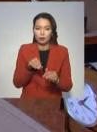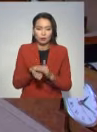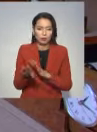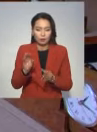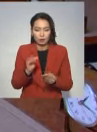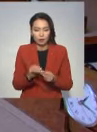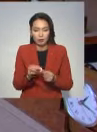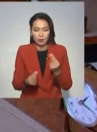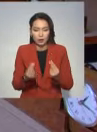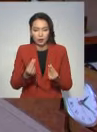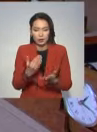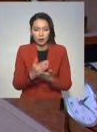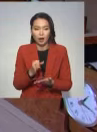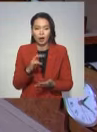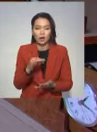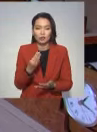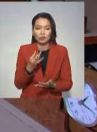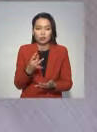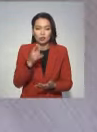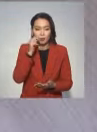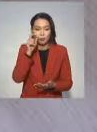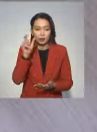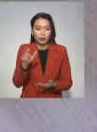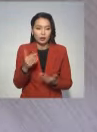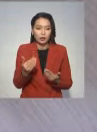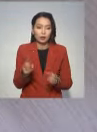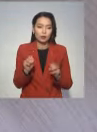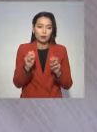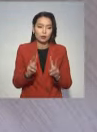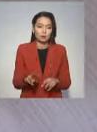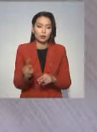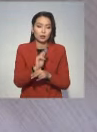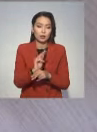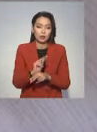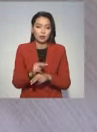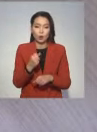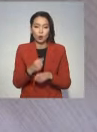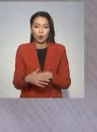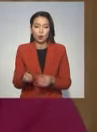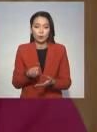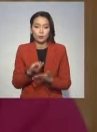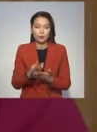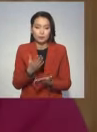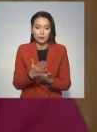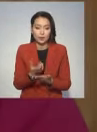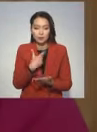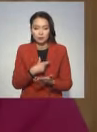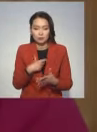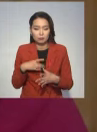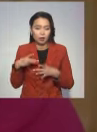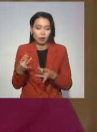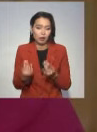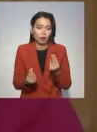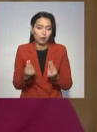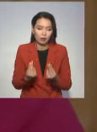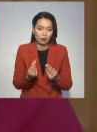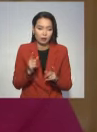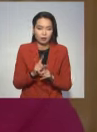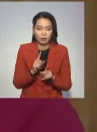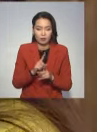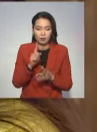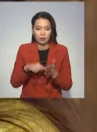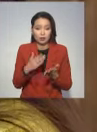Ал өзін Әлішер деп таныстырған бұл жігіт қазір арнайы ем алу орталығында жатыр. Өзінің құмар ойынға тәуелді екенін мойындаған.